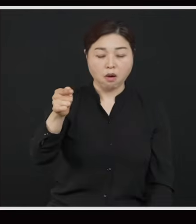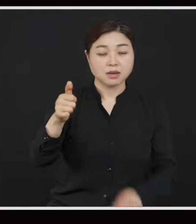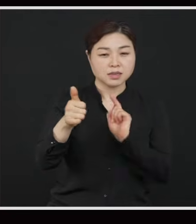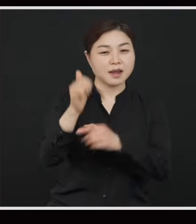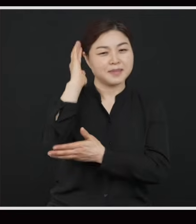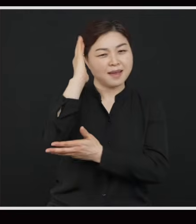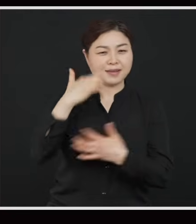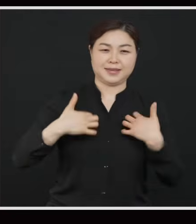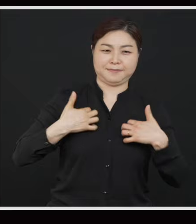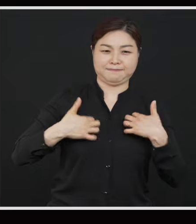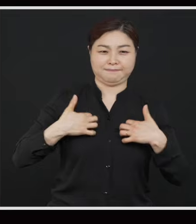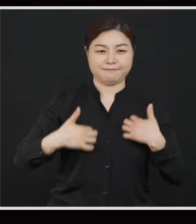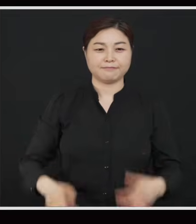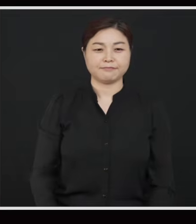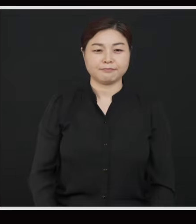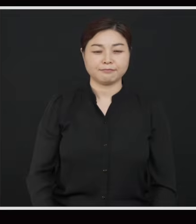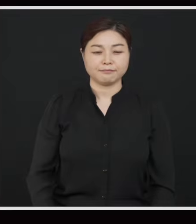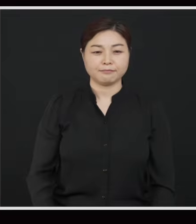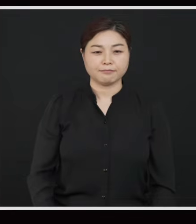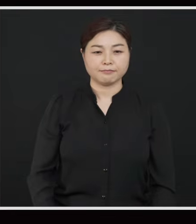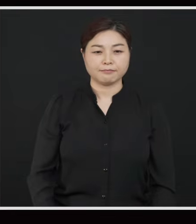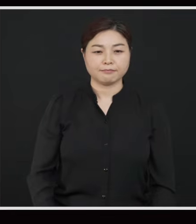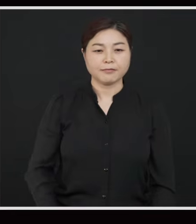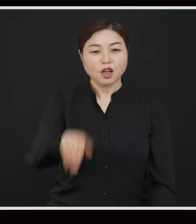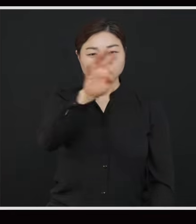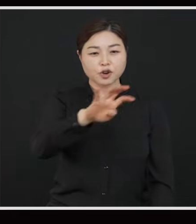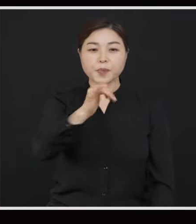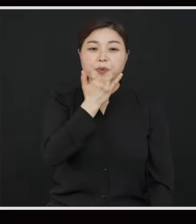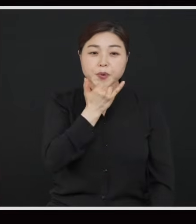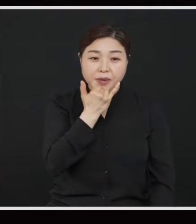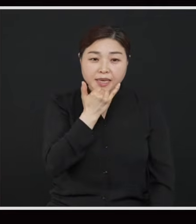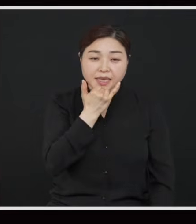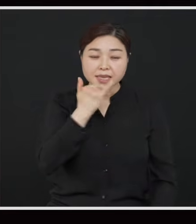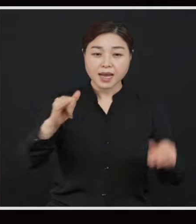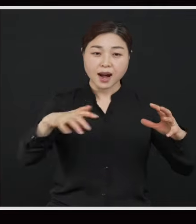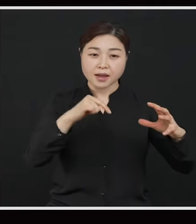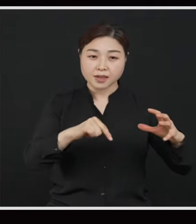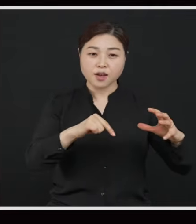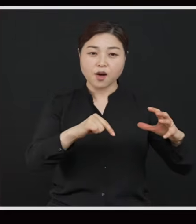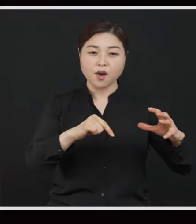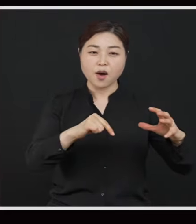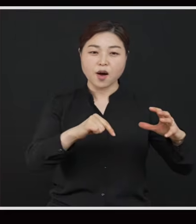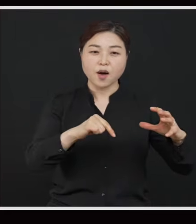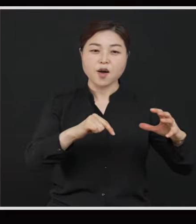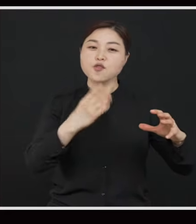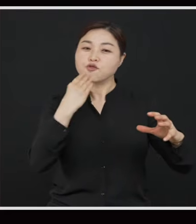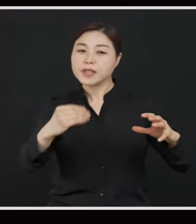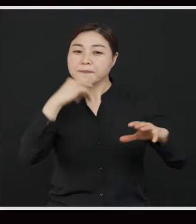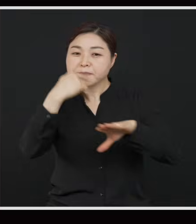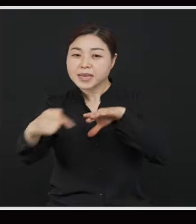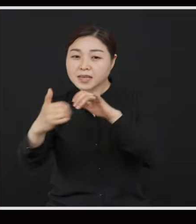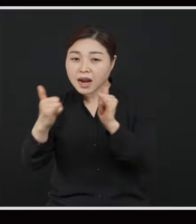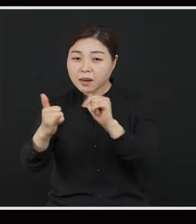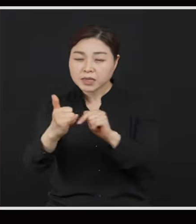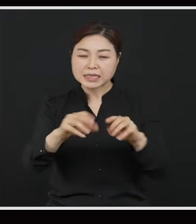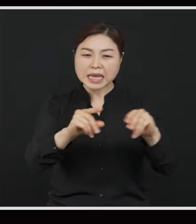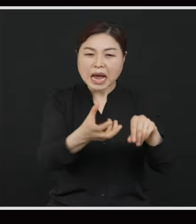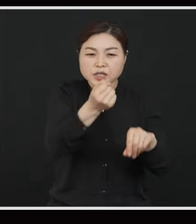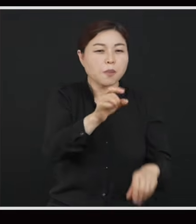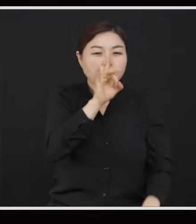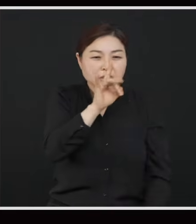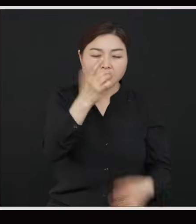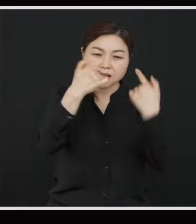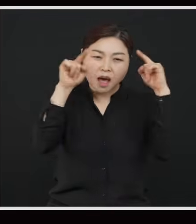사람 스토리가 재밌습니다. 이 유럽에서 독일에서 유태인이면은 옛날에 땅도 소유를 못하고 대학도 못